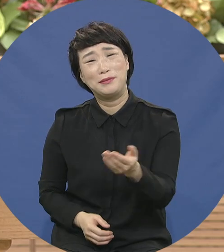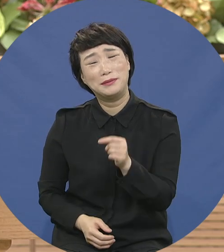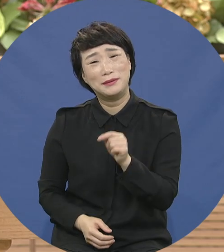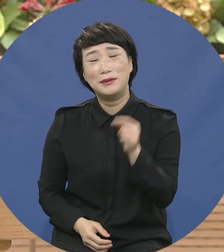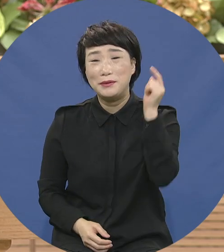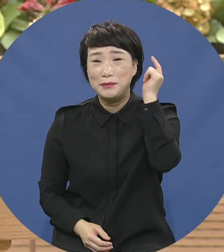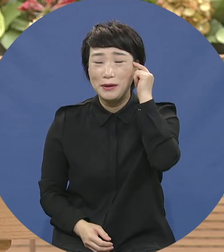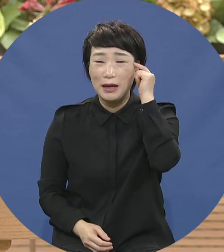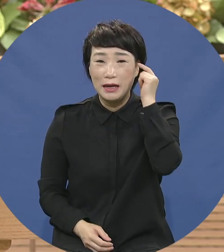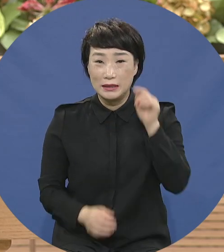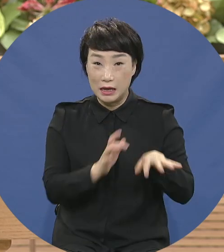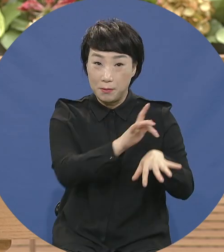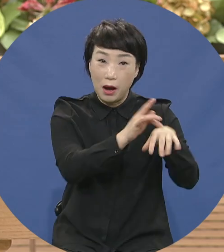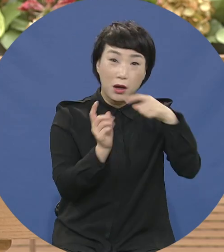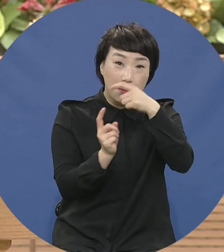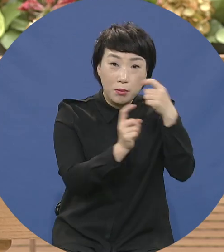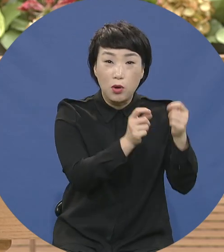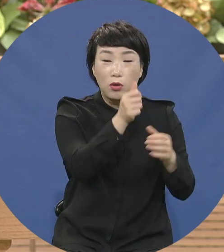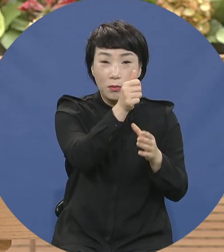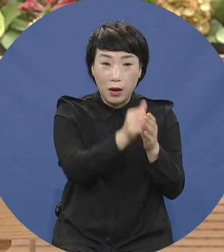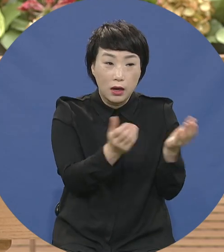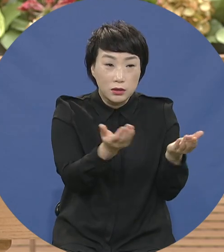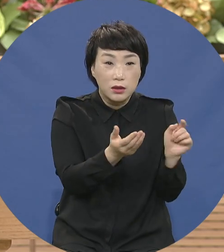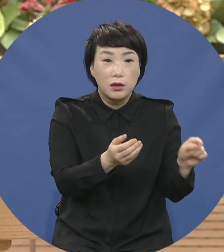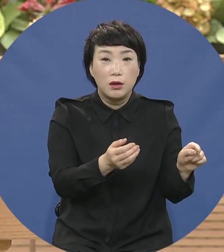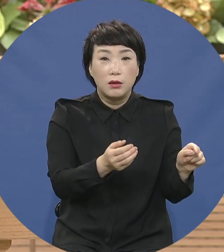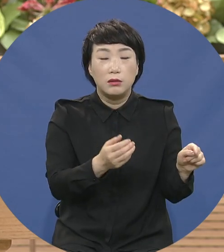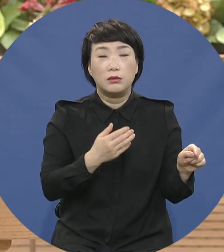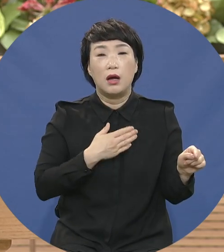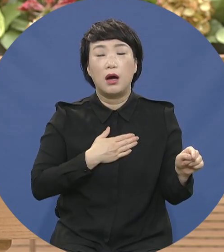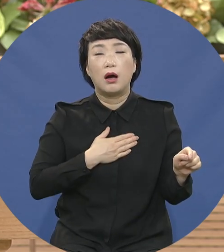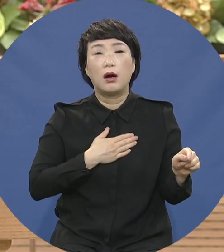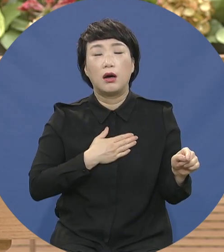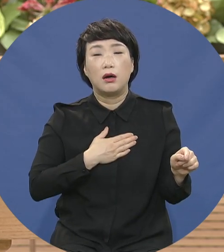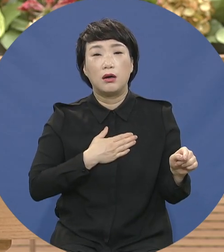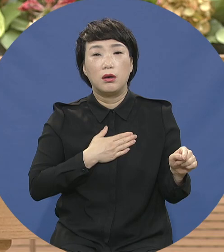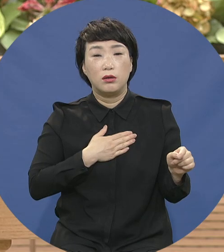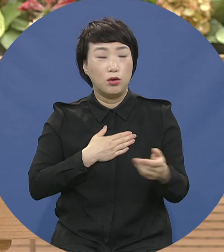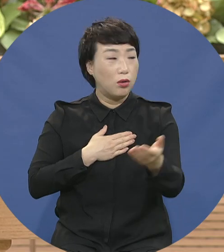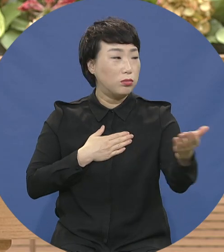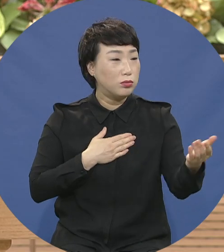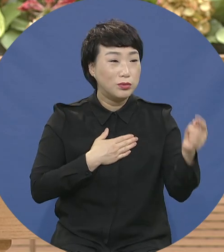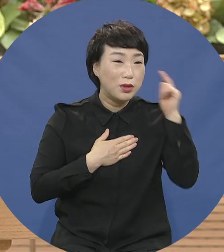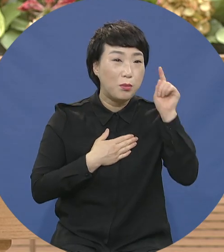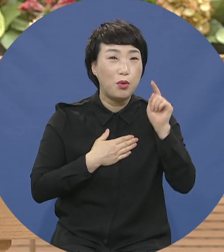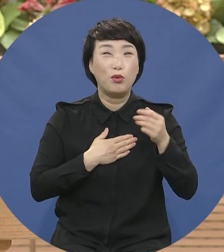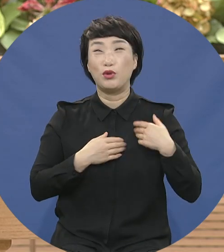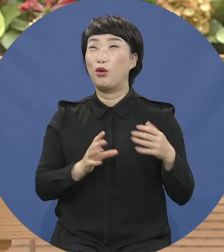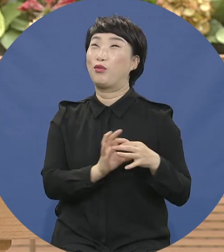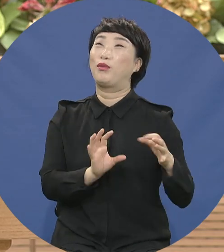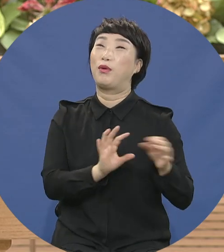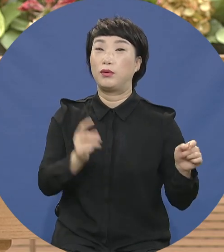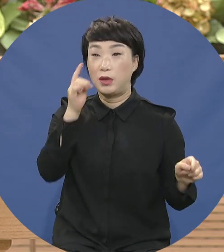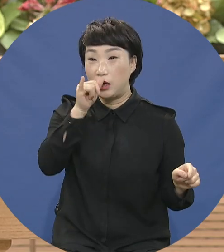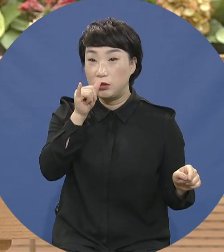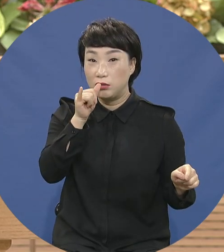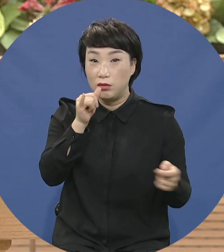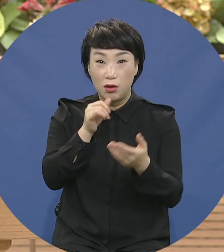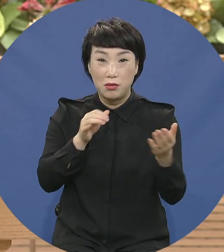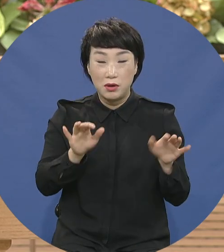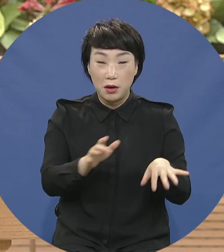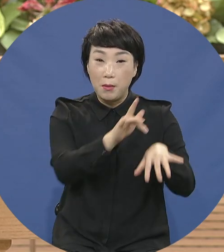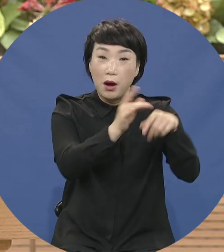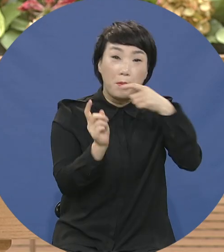왜? 마귀의 미혹의 사건은 나하고 상관없는 사건, 마귀의